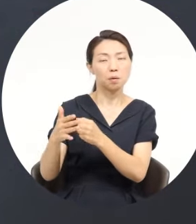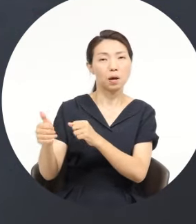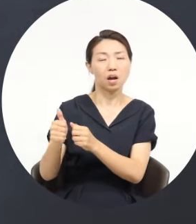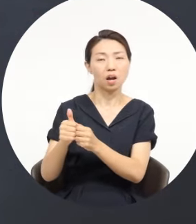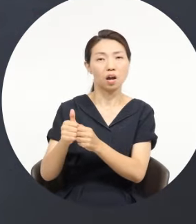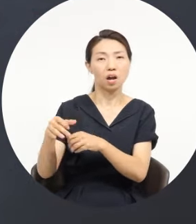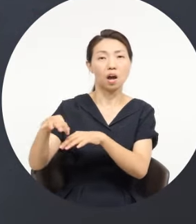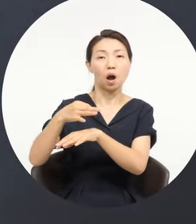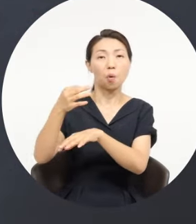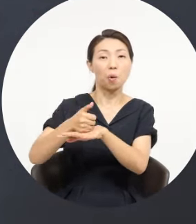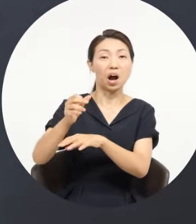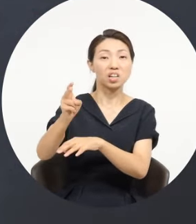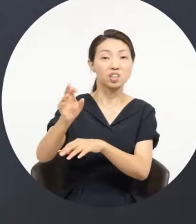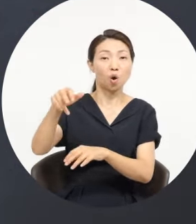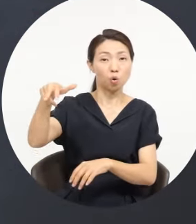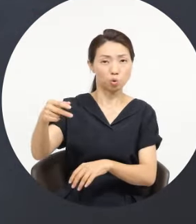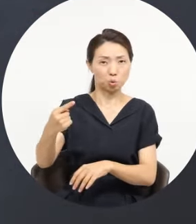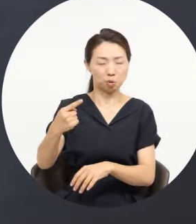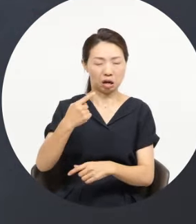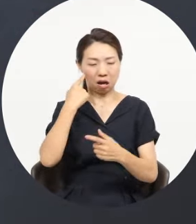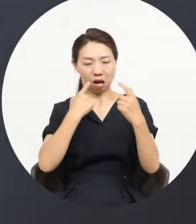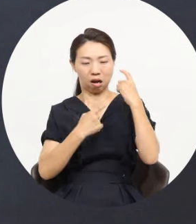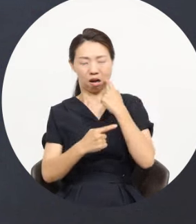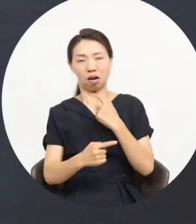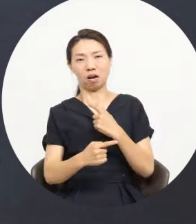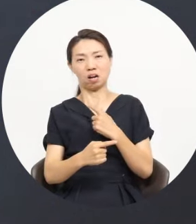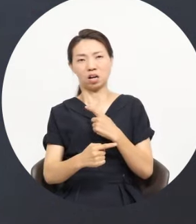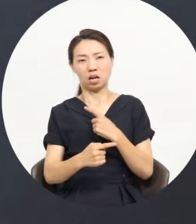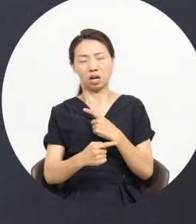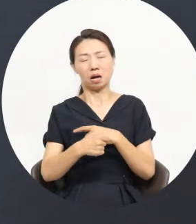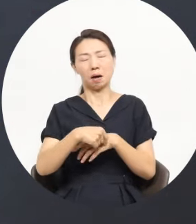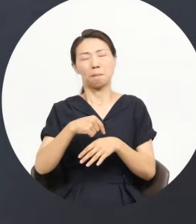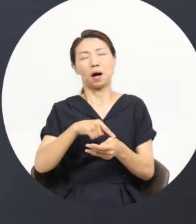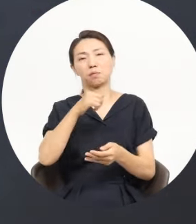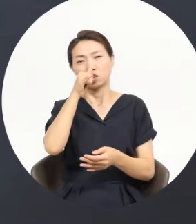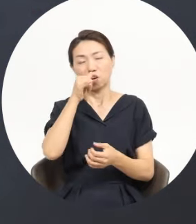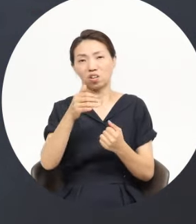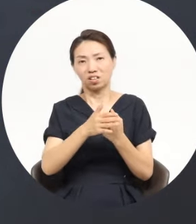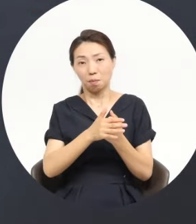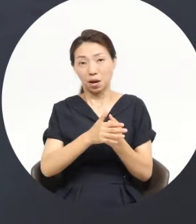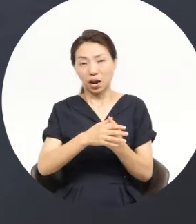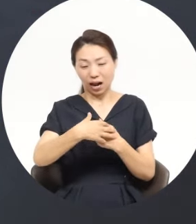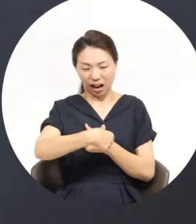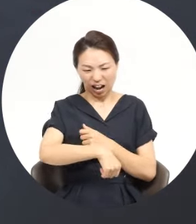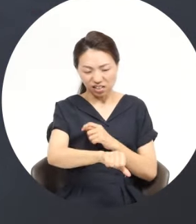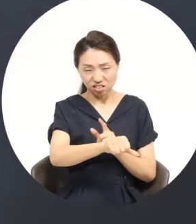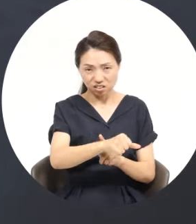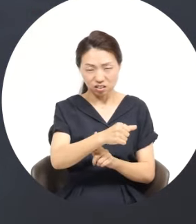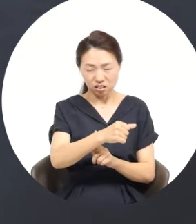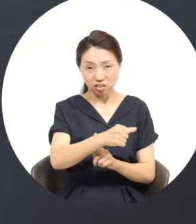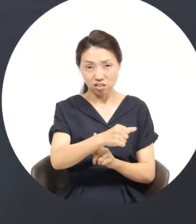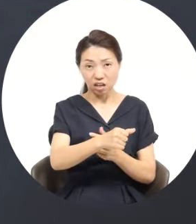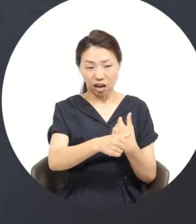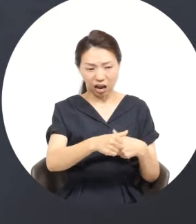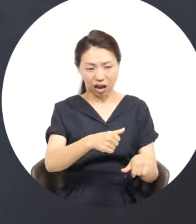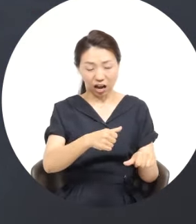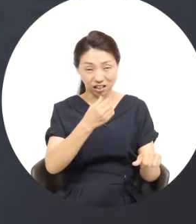자기 그 아들은 그런 무시 안 당하게 하기 위해서 엄청나게